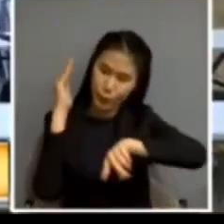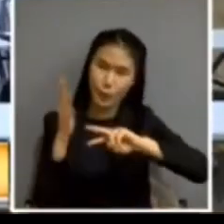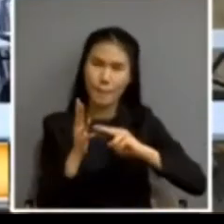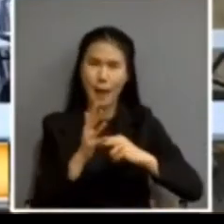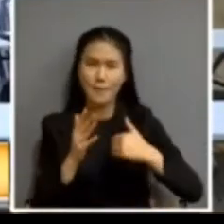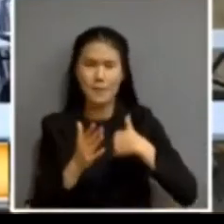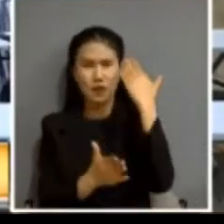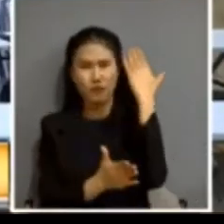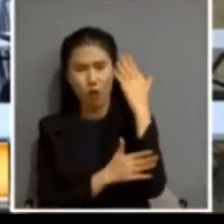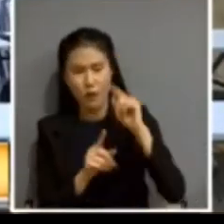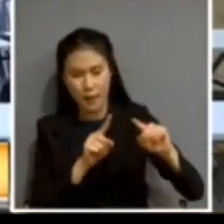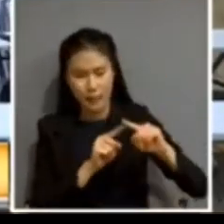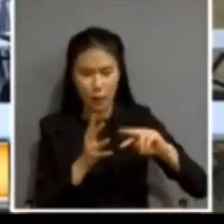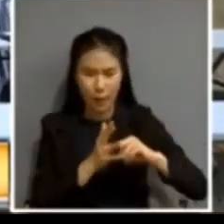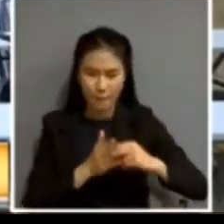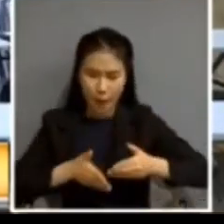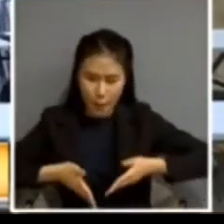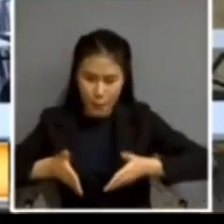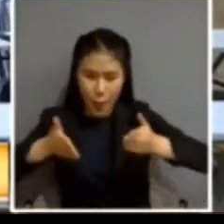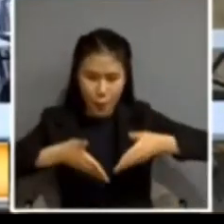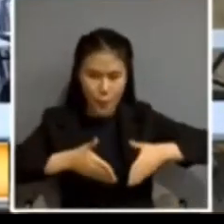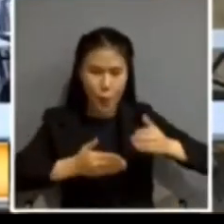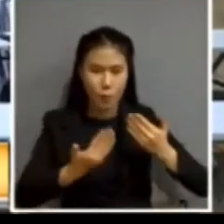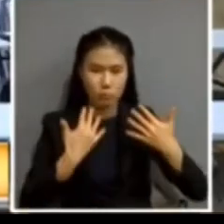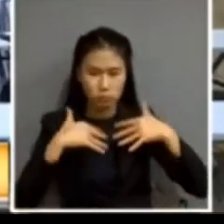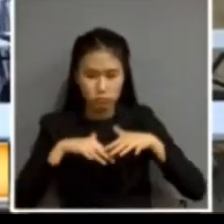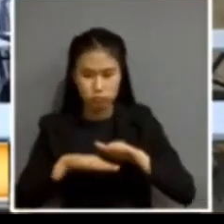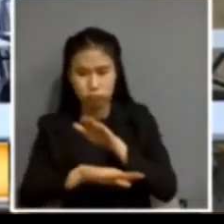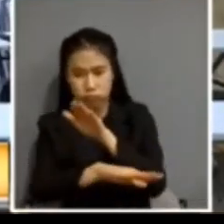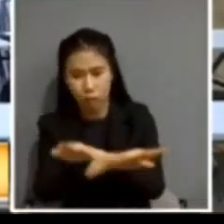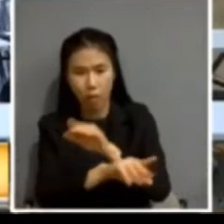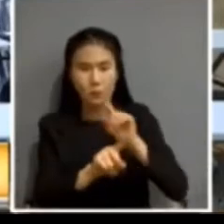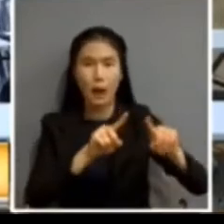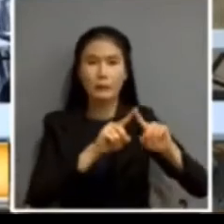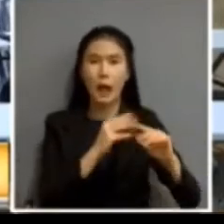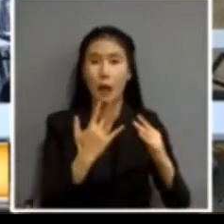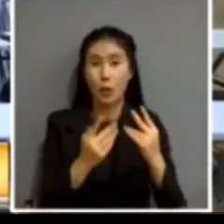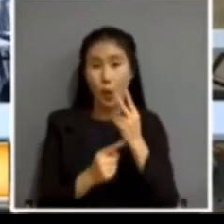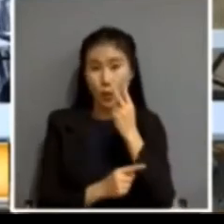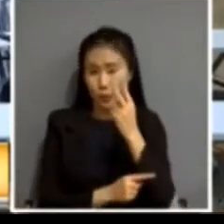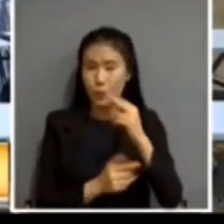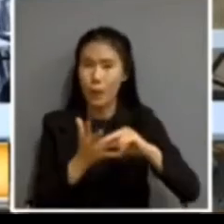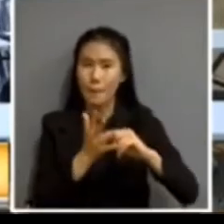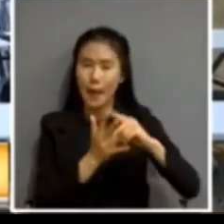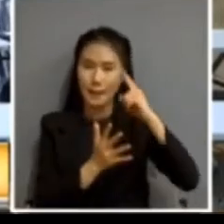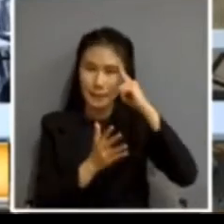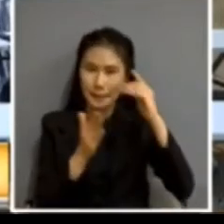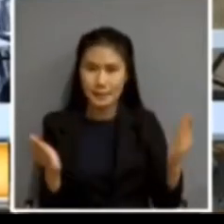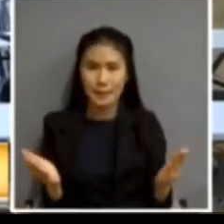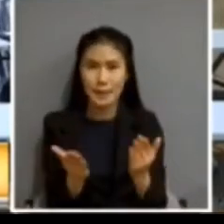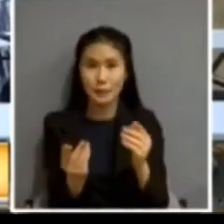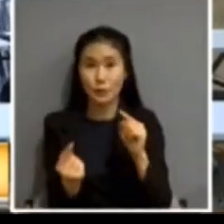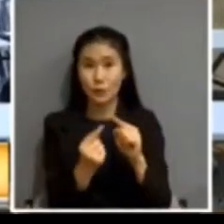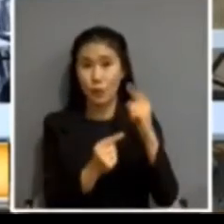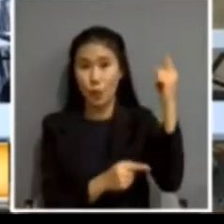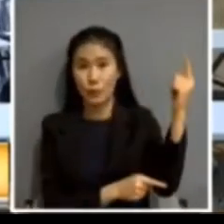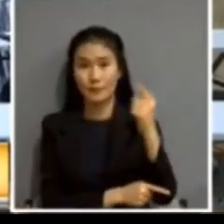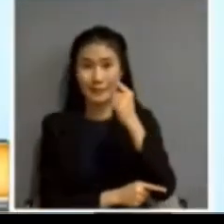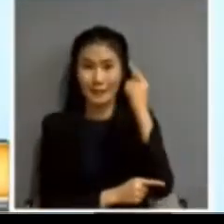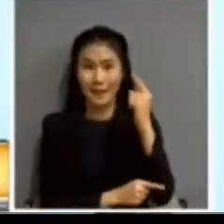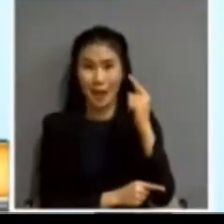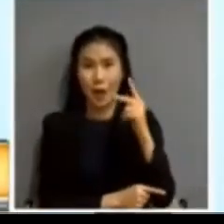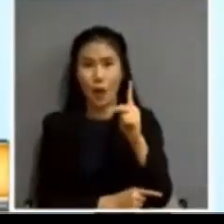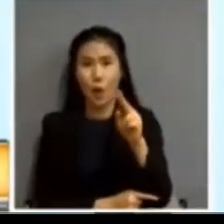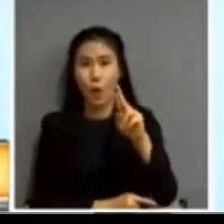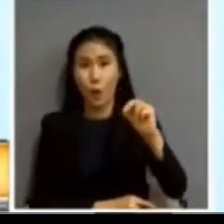ที่ยวจากถนนเพชรเกษมสายหลักซึ่งมีมานานแล้วตรงนั้นจะเป็นเรื่องของการส่งเสริมการท่องเที่ยวซึ่งกรมทางหลวงชนบทเ